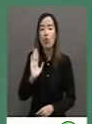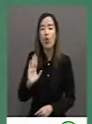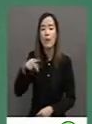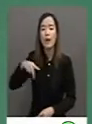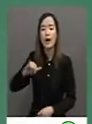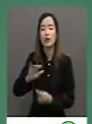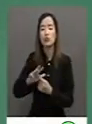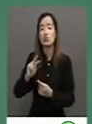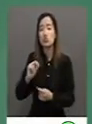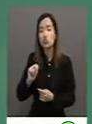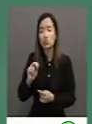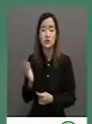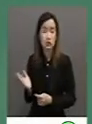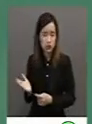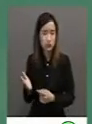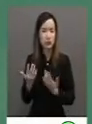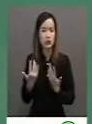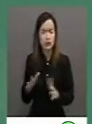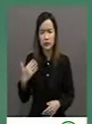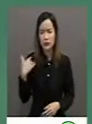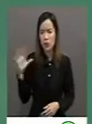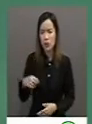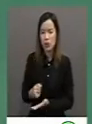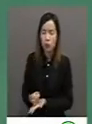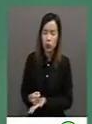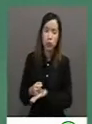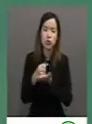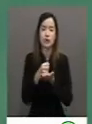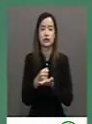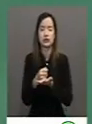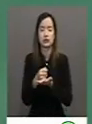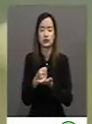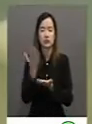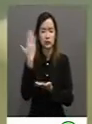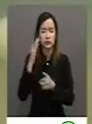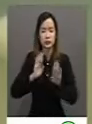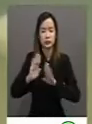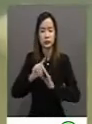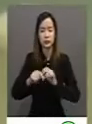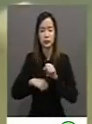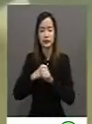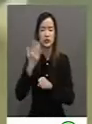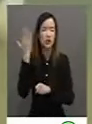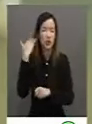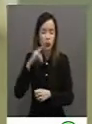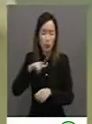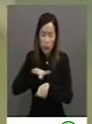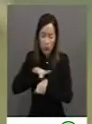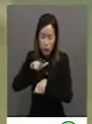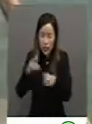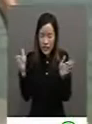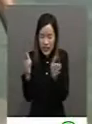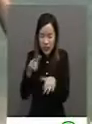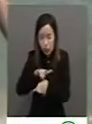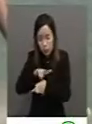ปรากฏว่าปีนี้นะครับเขามีการนำโดรนครับมาช่วยสำรวจด้วยจากปีก่อนๆนะครับก็จะใช้เครื่องบินเล็กแล้วก็พารามอเต